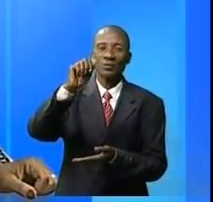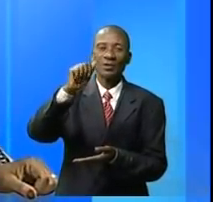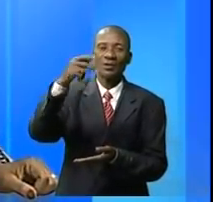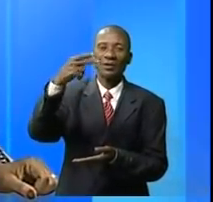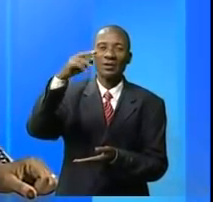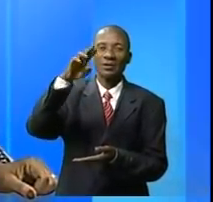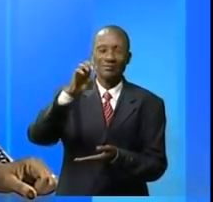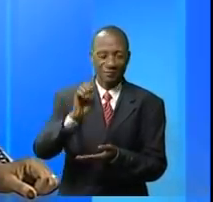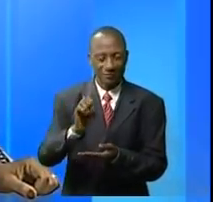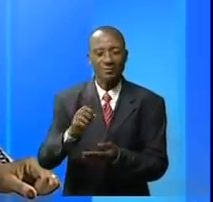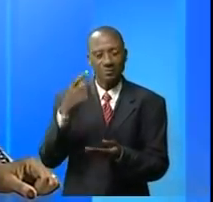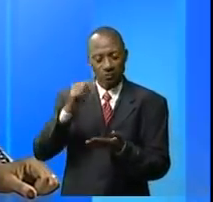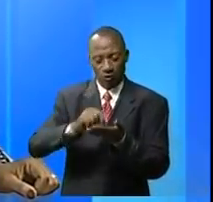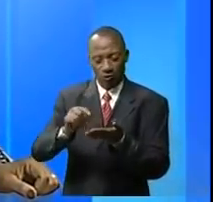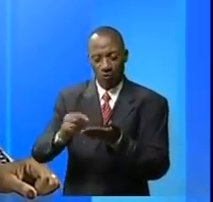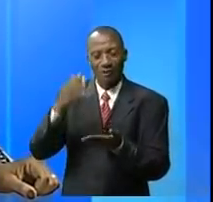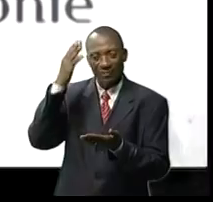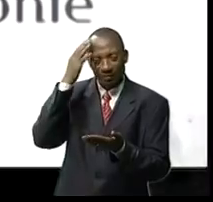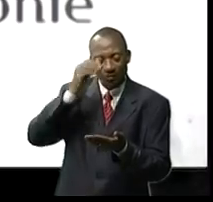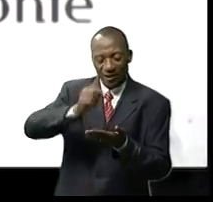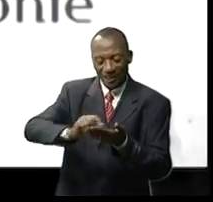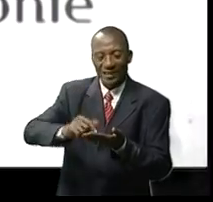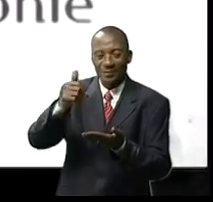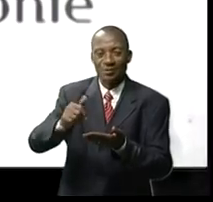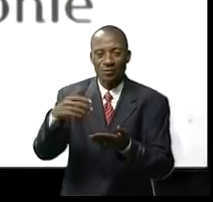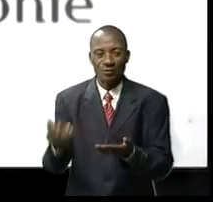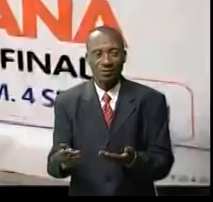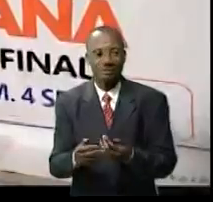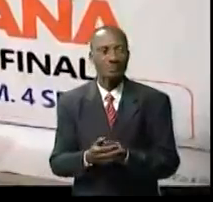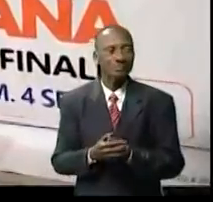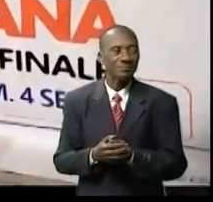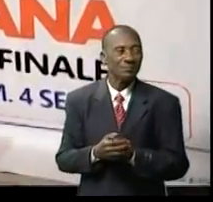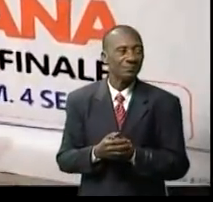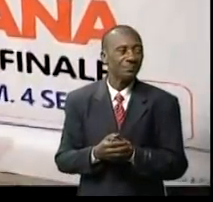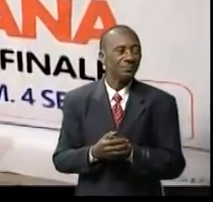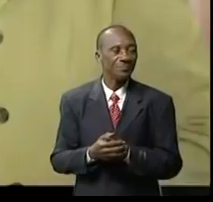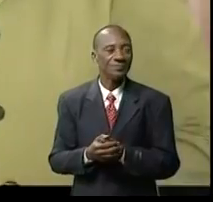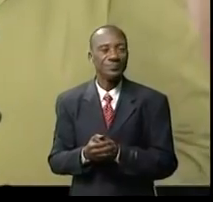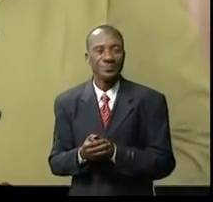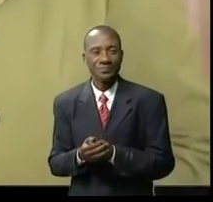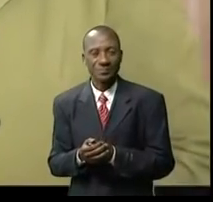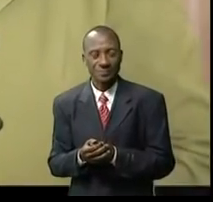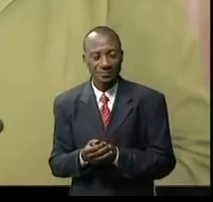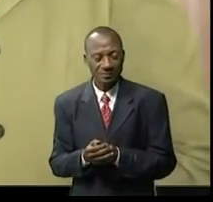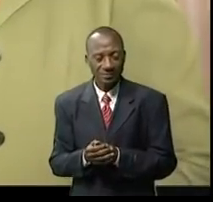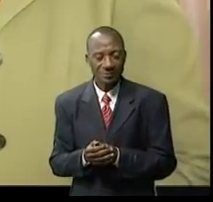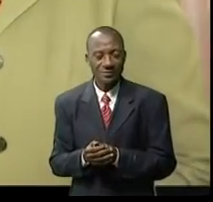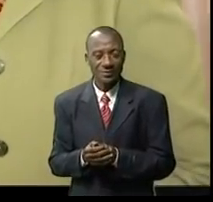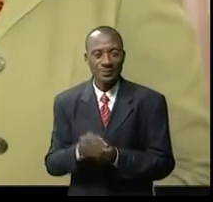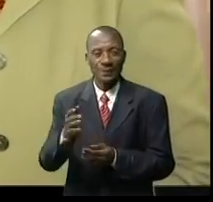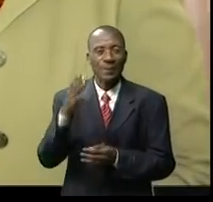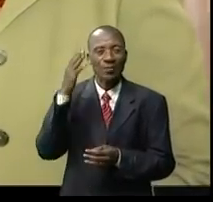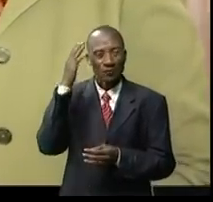la promotion linguistique à Kinshasa. La nouvelle dynamique portée par la déléguée générale à la francophonie, Nefertiti